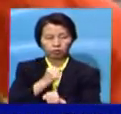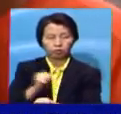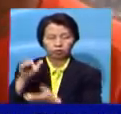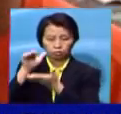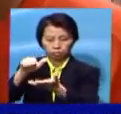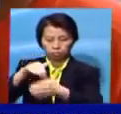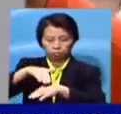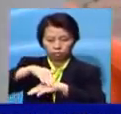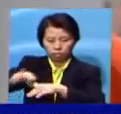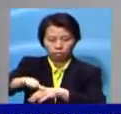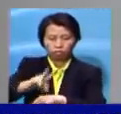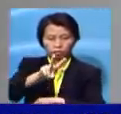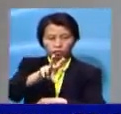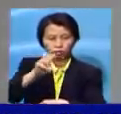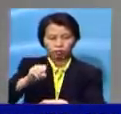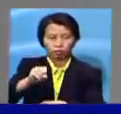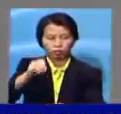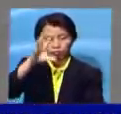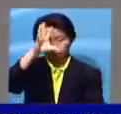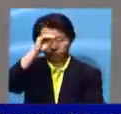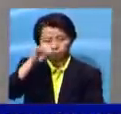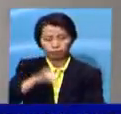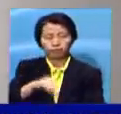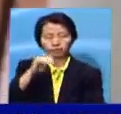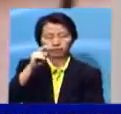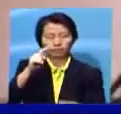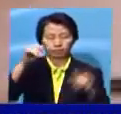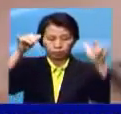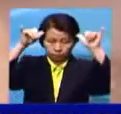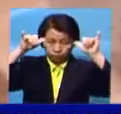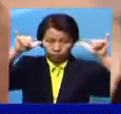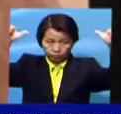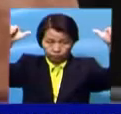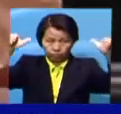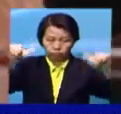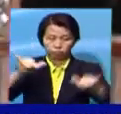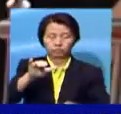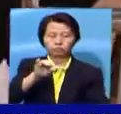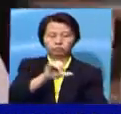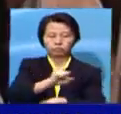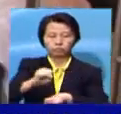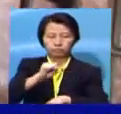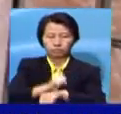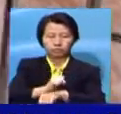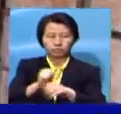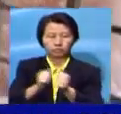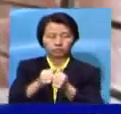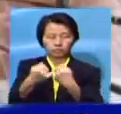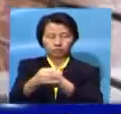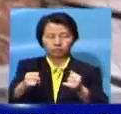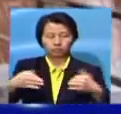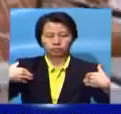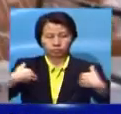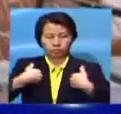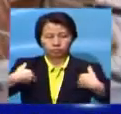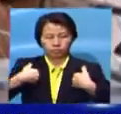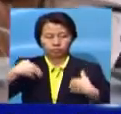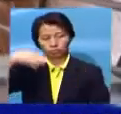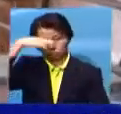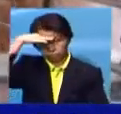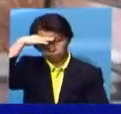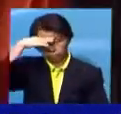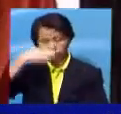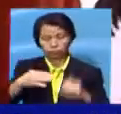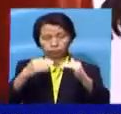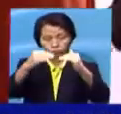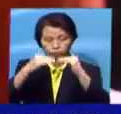dan menghantar 20 penjantan dan 100 ekor kerbau betina Baka sawah kepada jabatan veterina Johor bagi pertuduhan